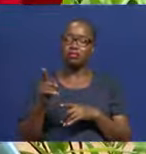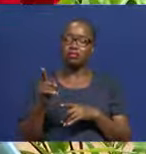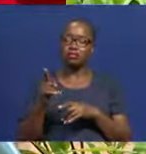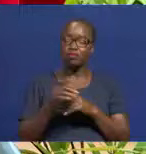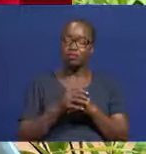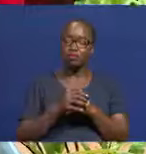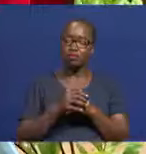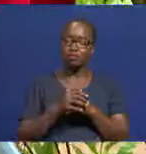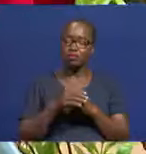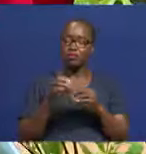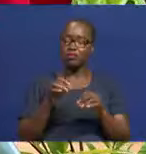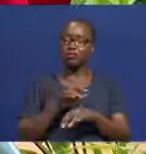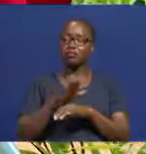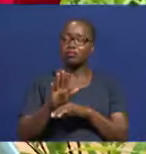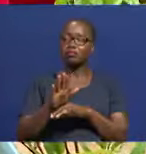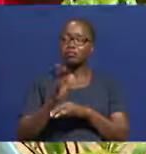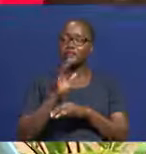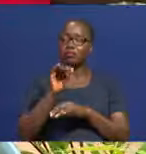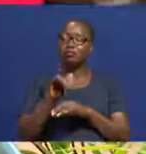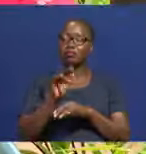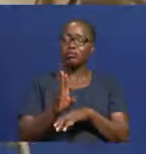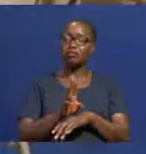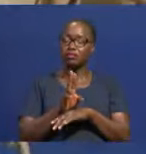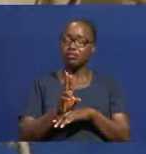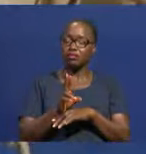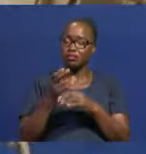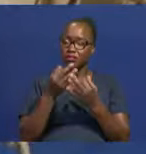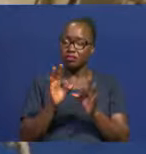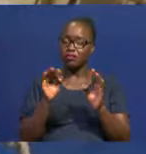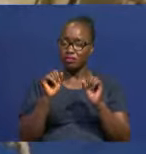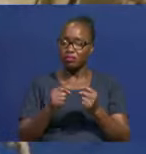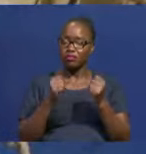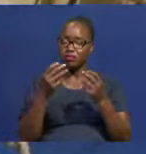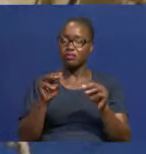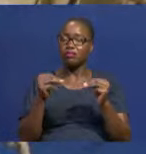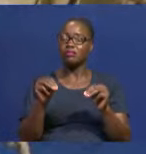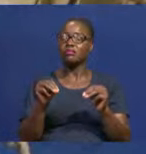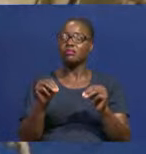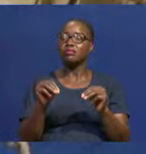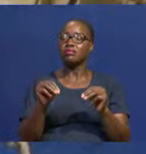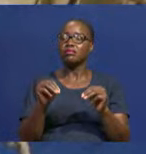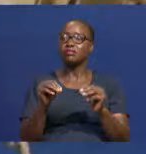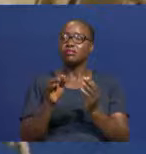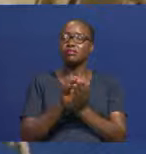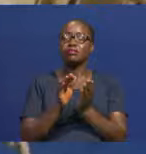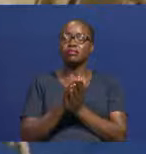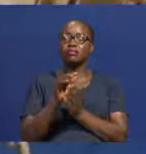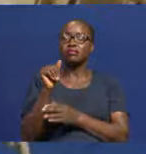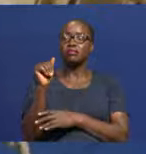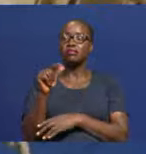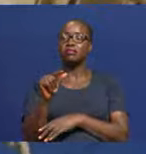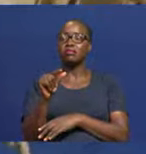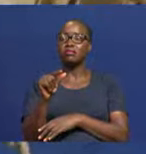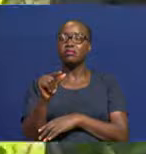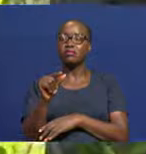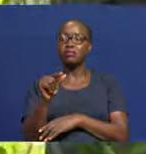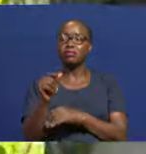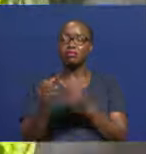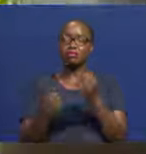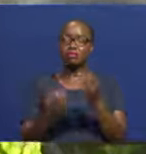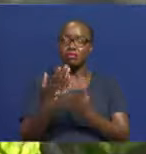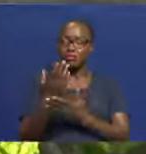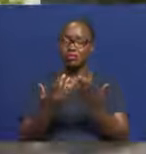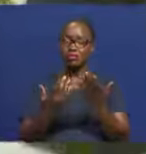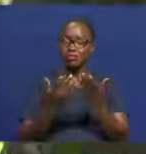risasi na wapelekea watu ili watumie wajitoe huko. Mimi nilikuwa na box ya AG bombs za mota. Wakawa